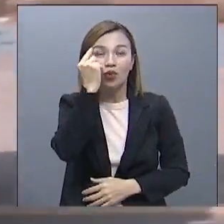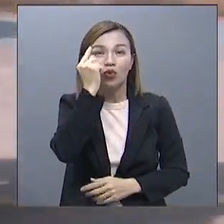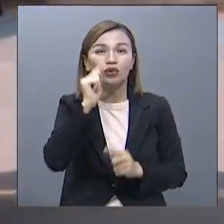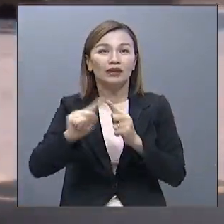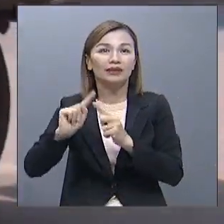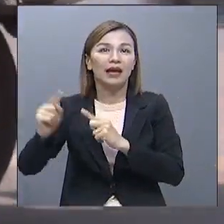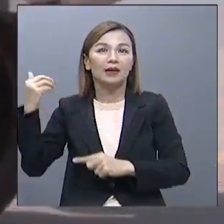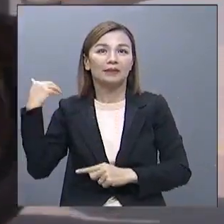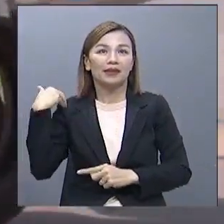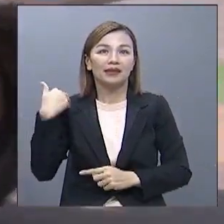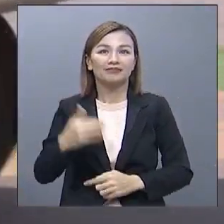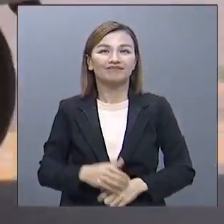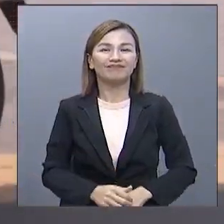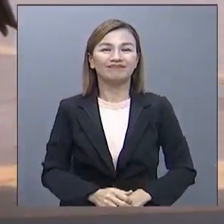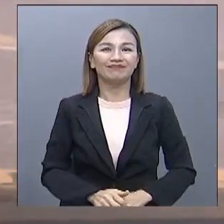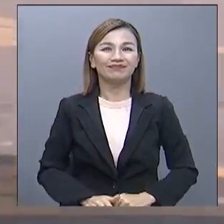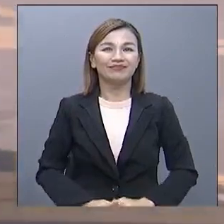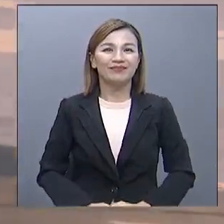าว